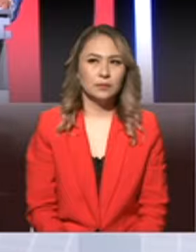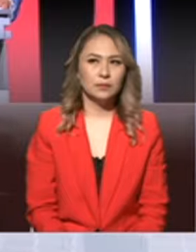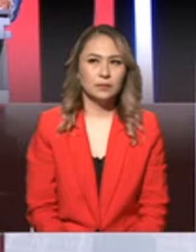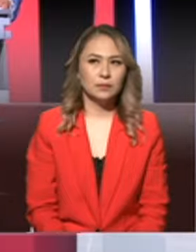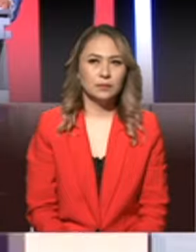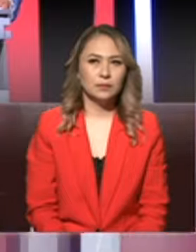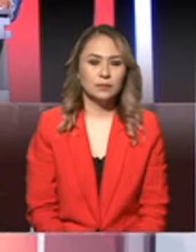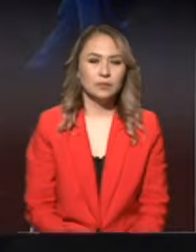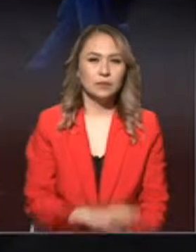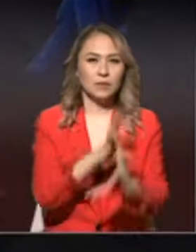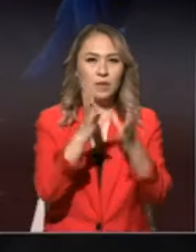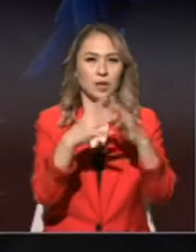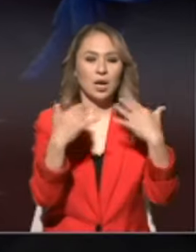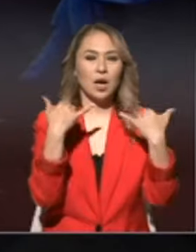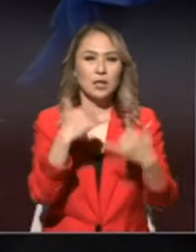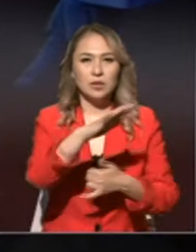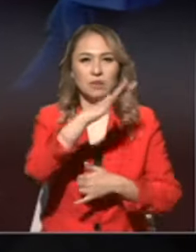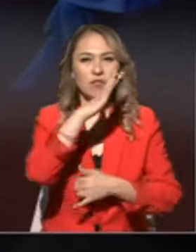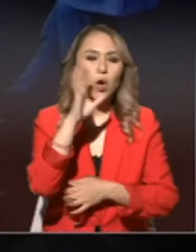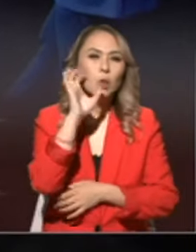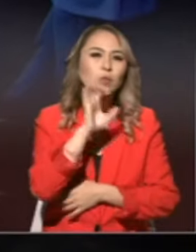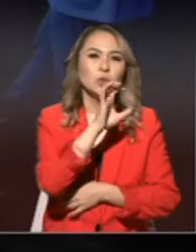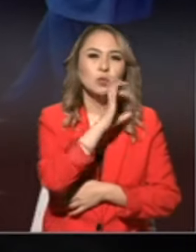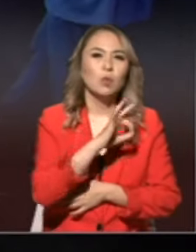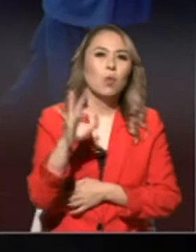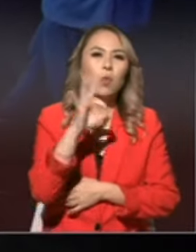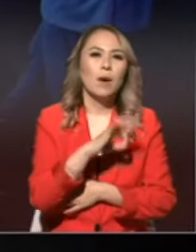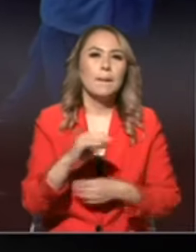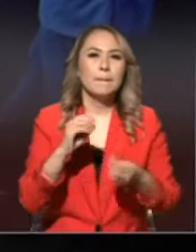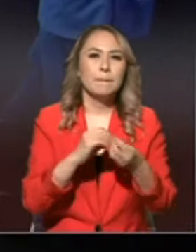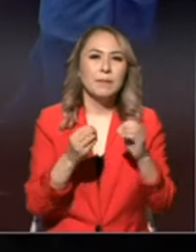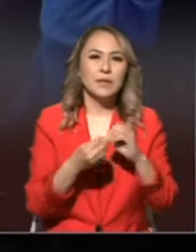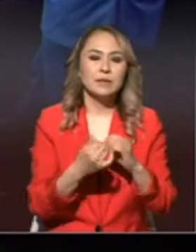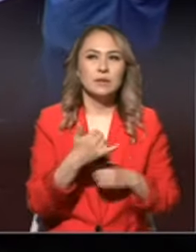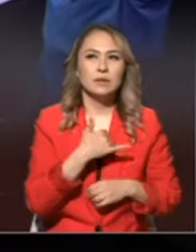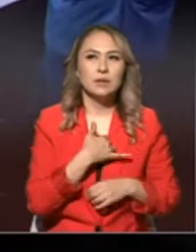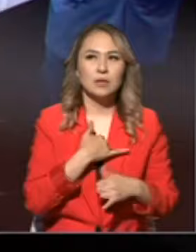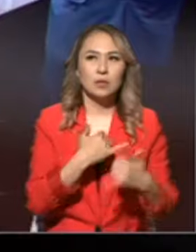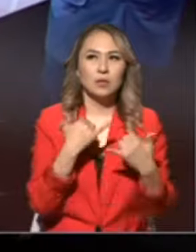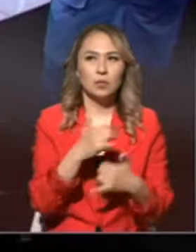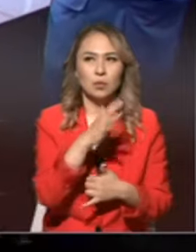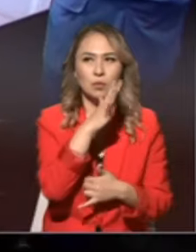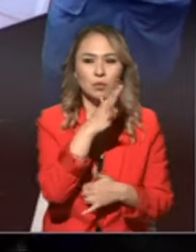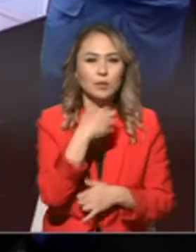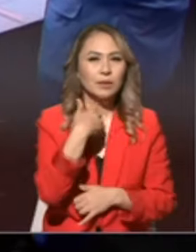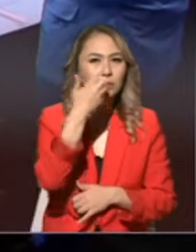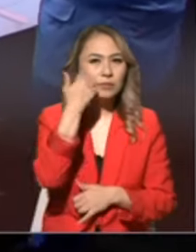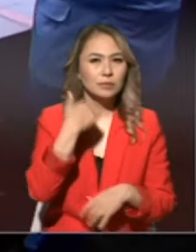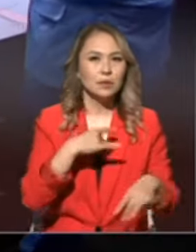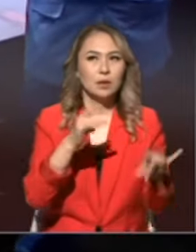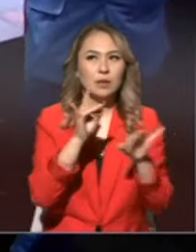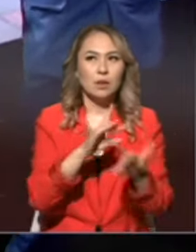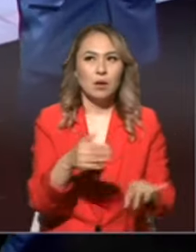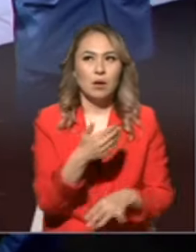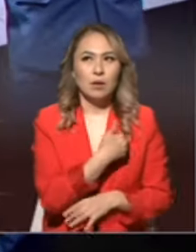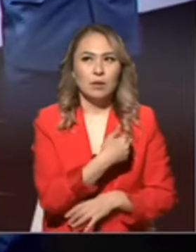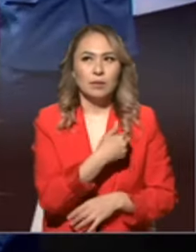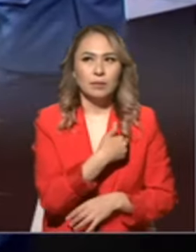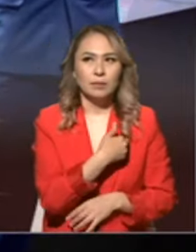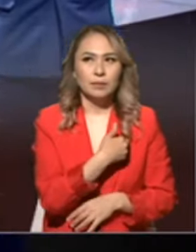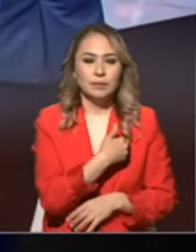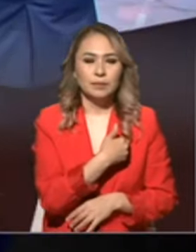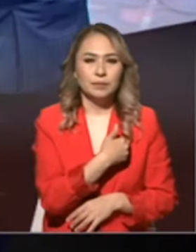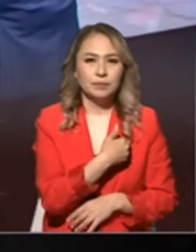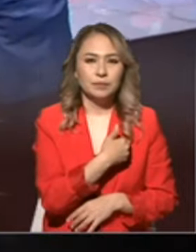Жалпы дәл қазір уақытта бұл солтүстік көш мәселесі бойынша мен дәл осы уақытты пайдаланып отырып айта кетейін. Мына